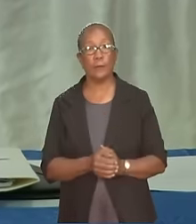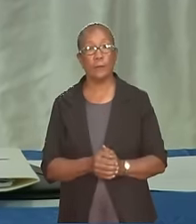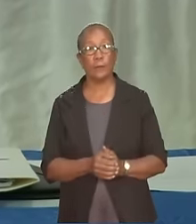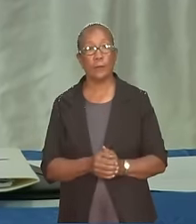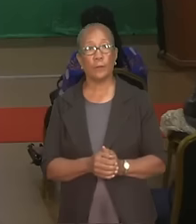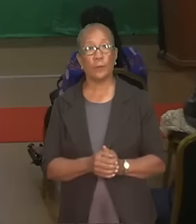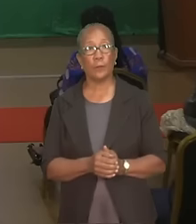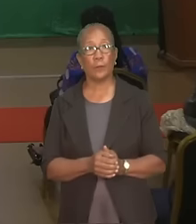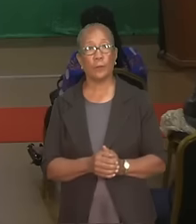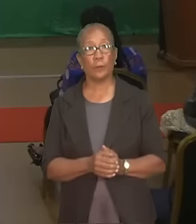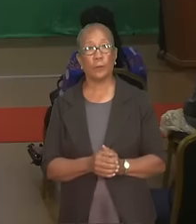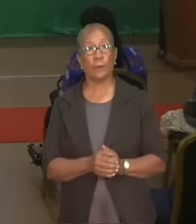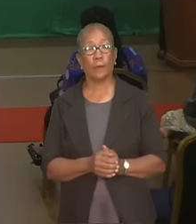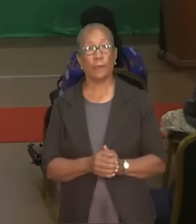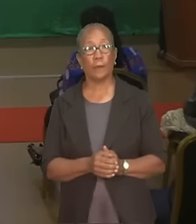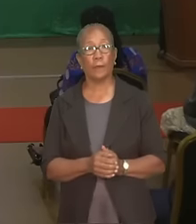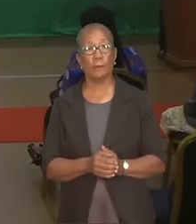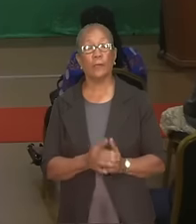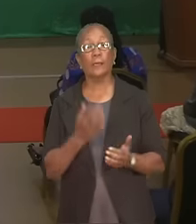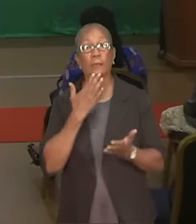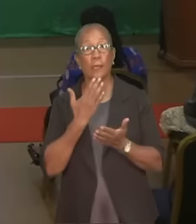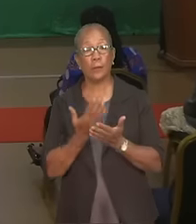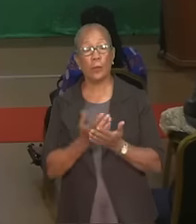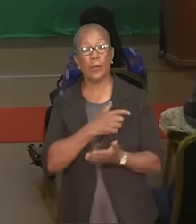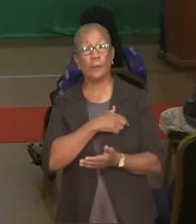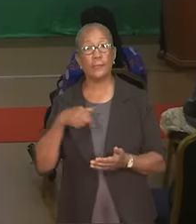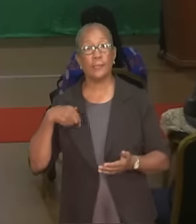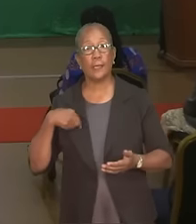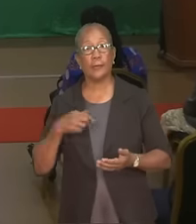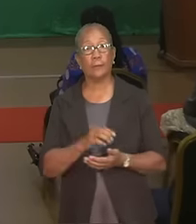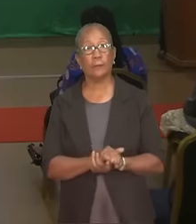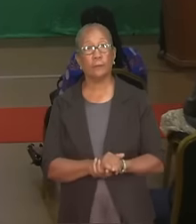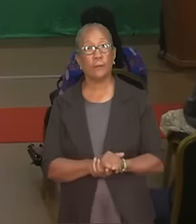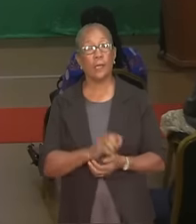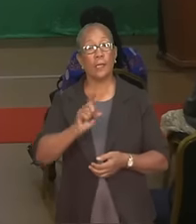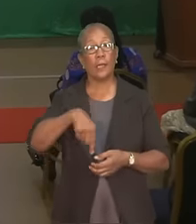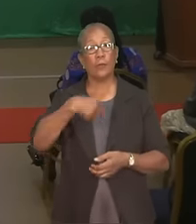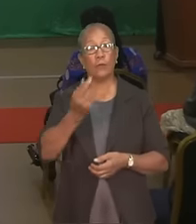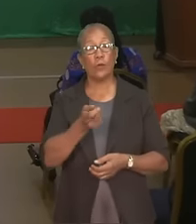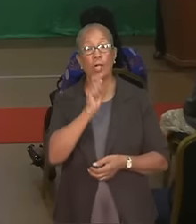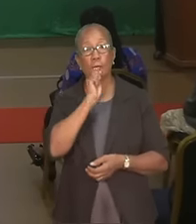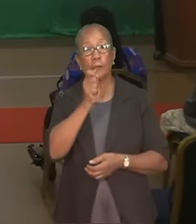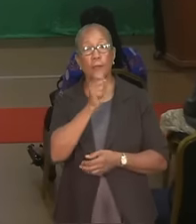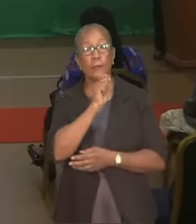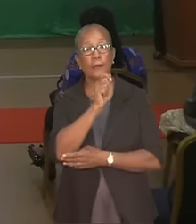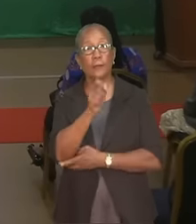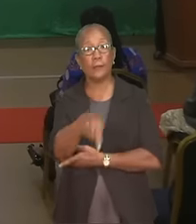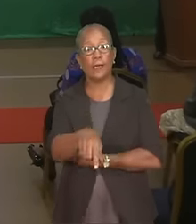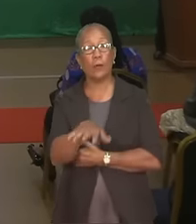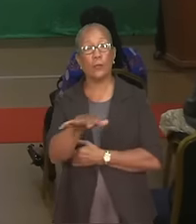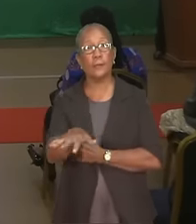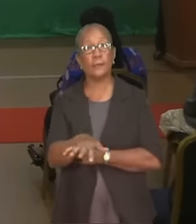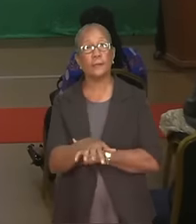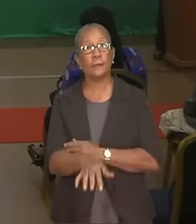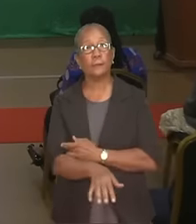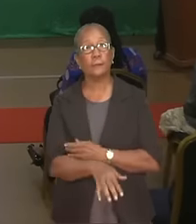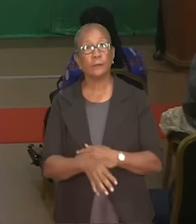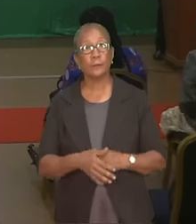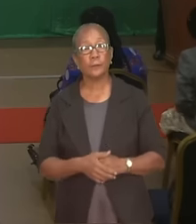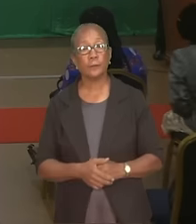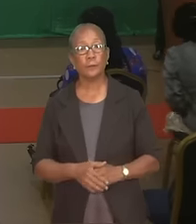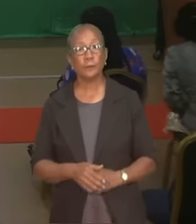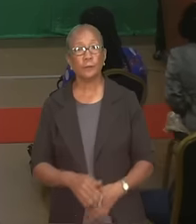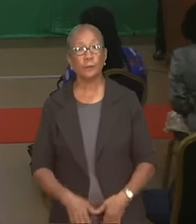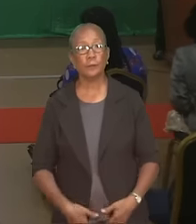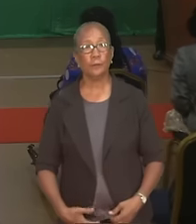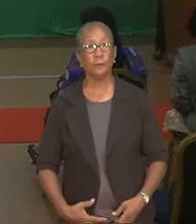vragen beantwoord? Ja, dank u wel, excellentie. We gaan naar de volgende verslaggever hier aanwezig, alsjeblieft. Ja, goedemiddag aan